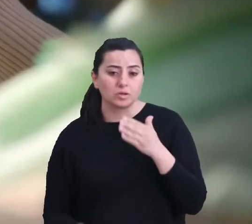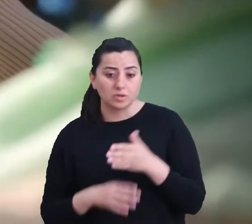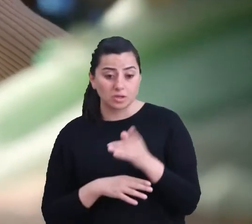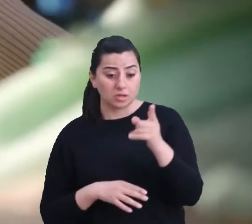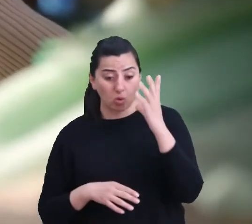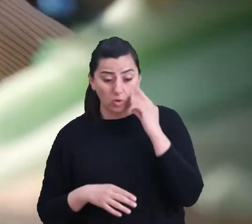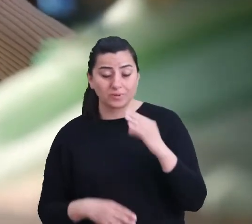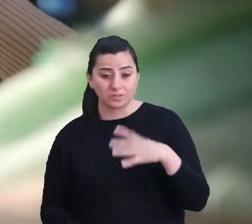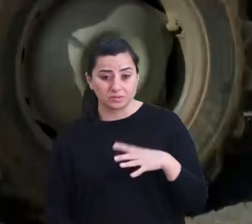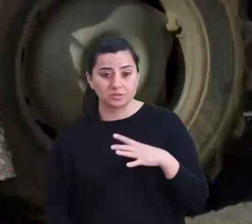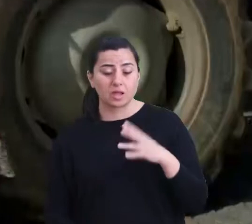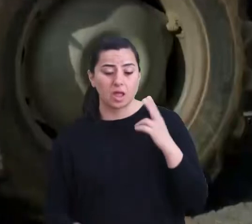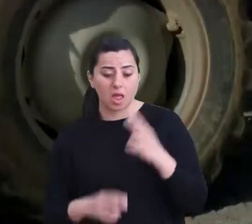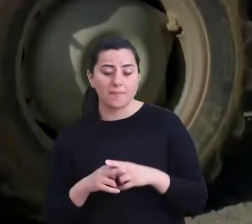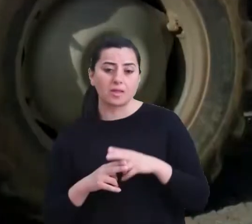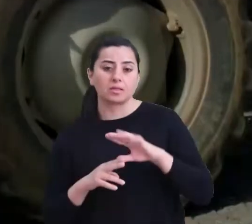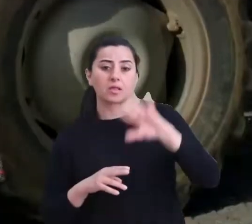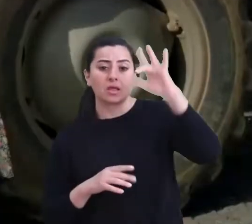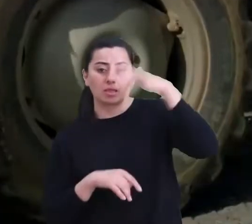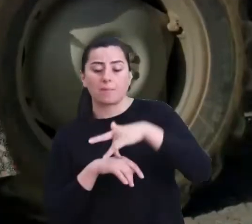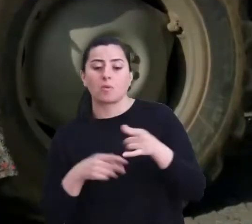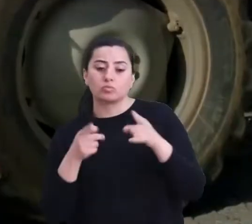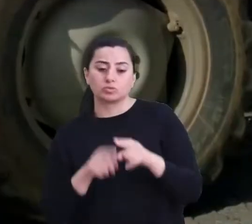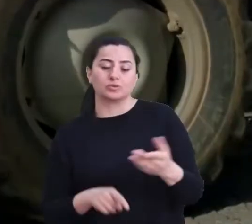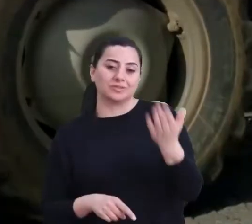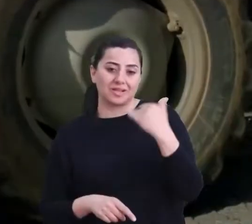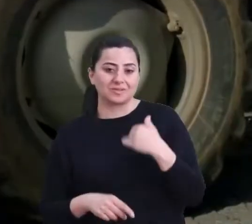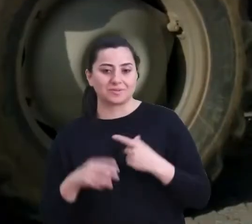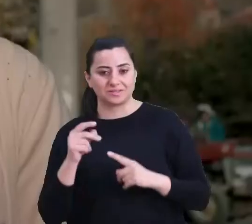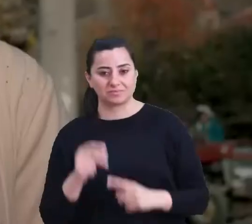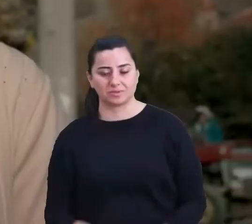gerçeği öğrenmek istiyorsan hemen Kavak Tepe'ye gel. İsmail.